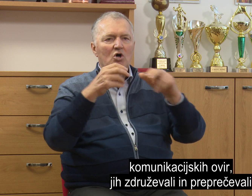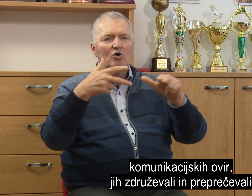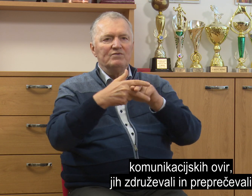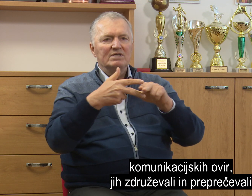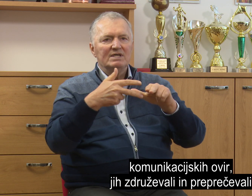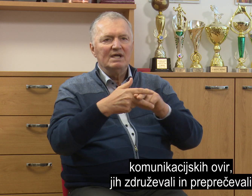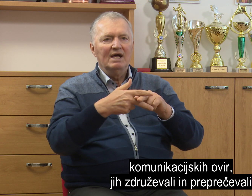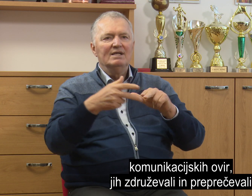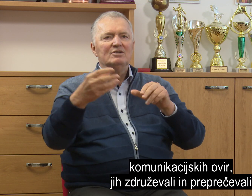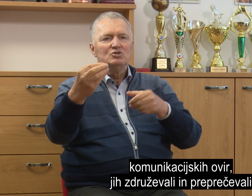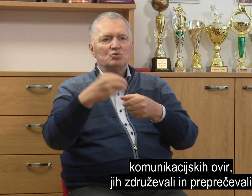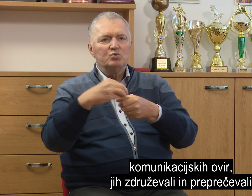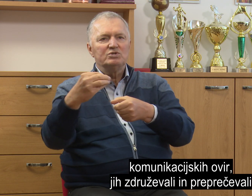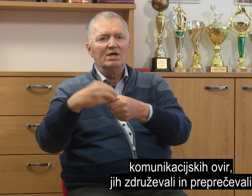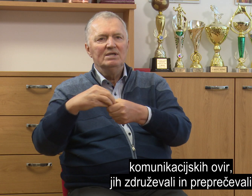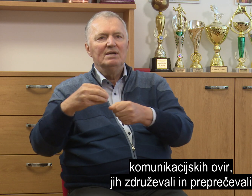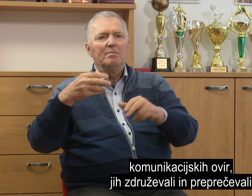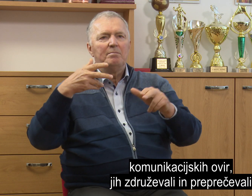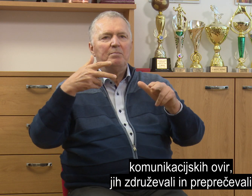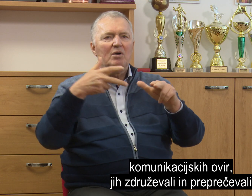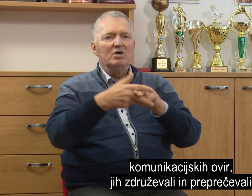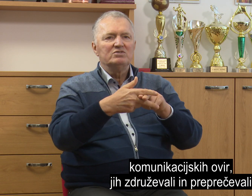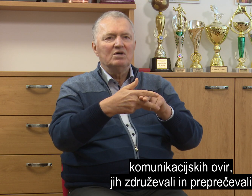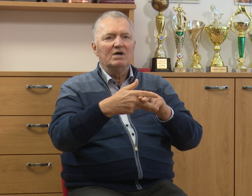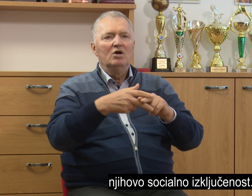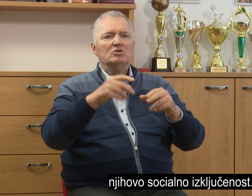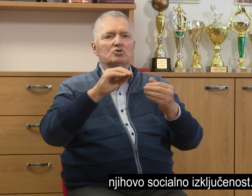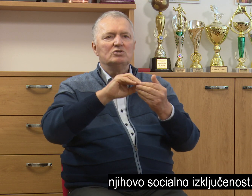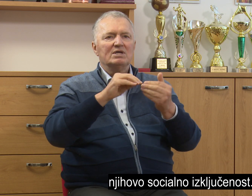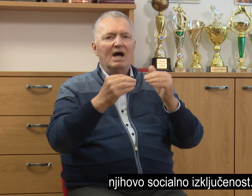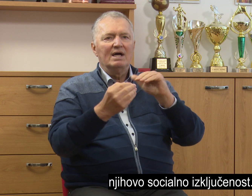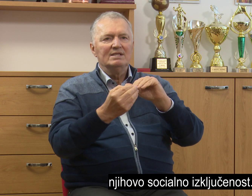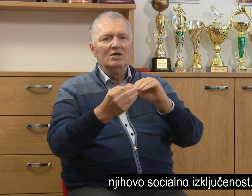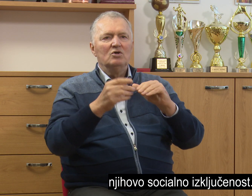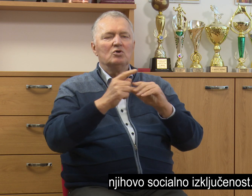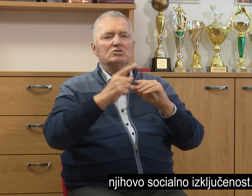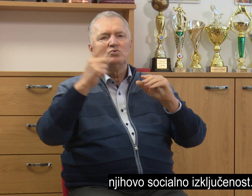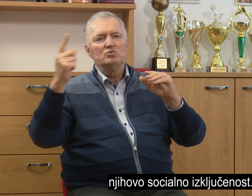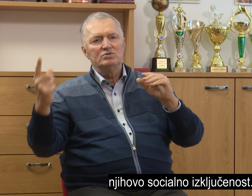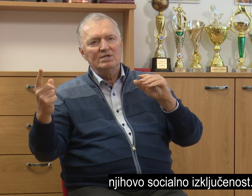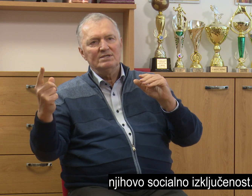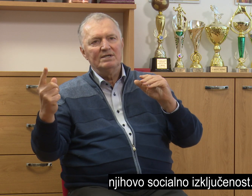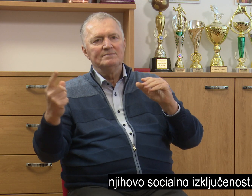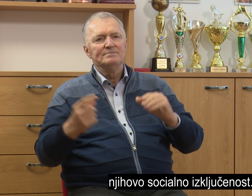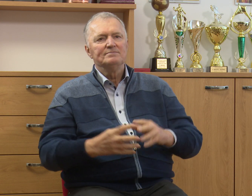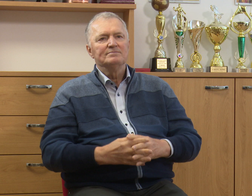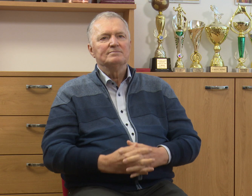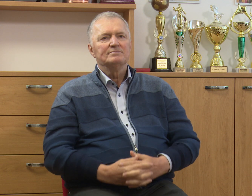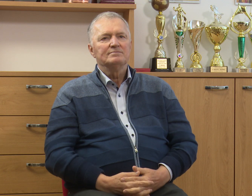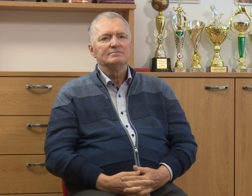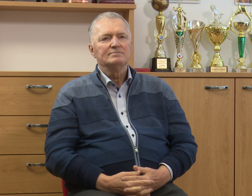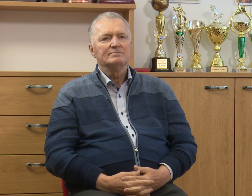jih združevali in preprečevali njihovo socialno izključenost.